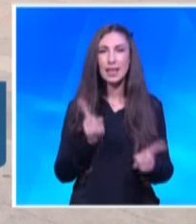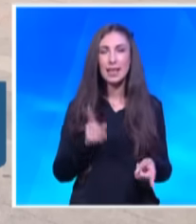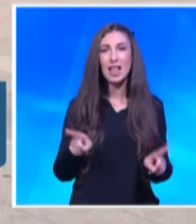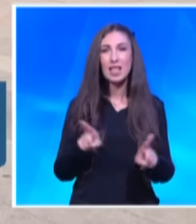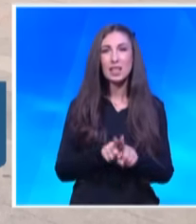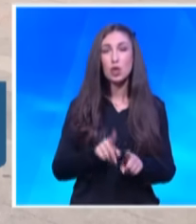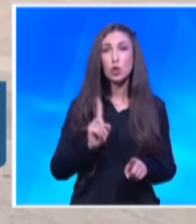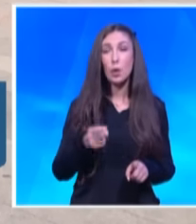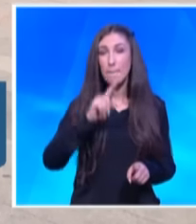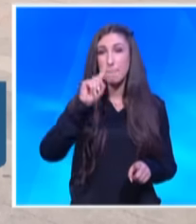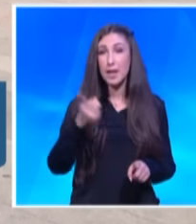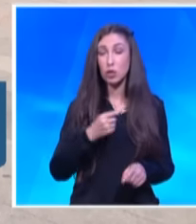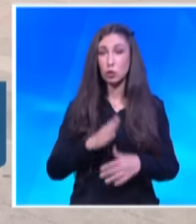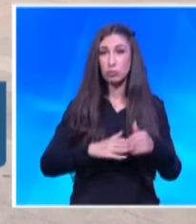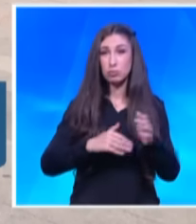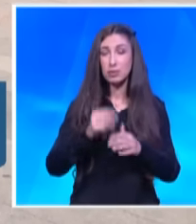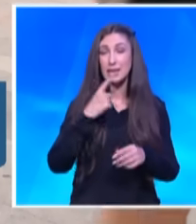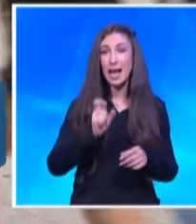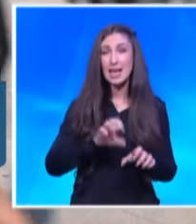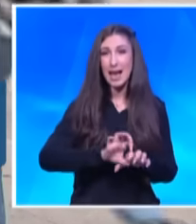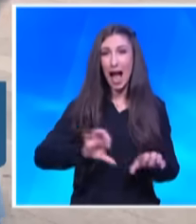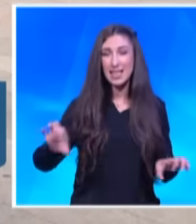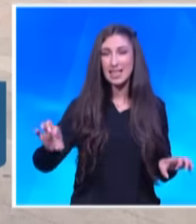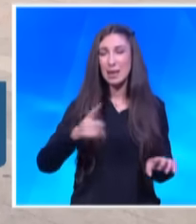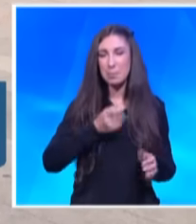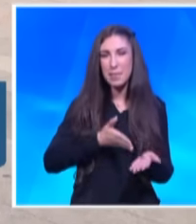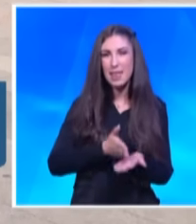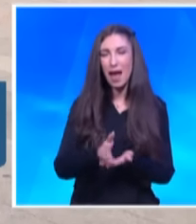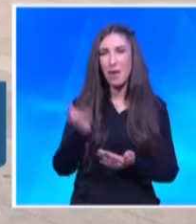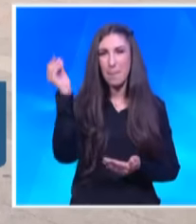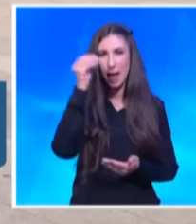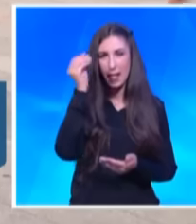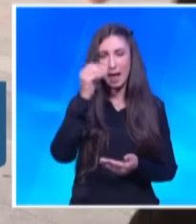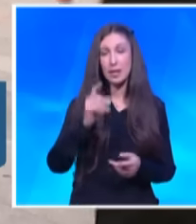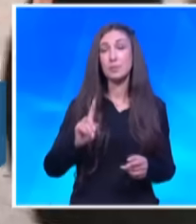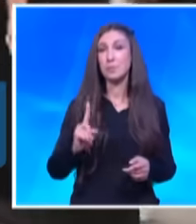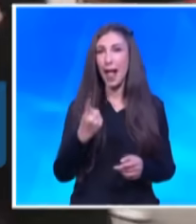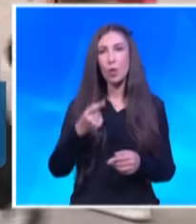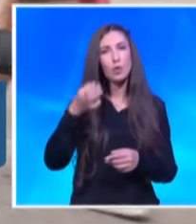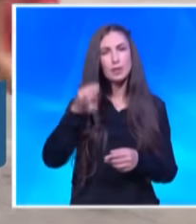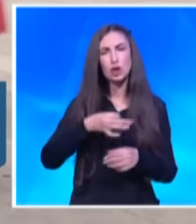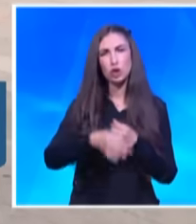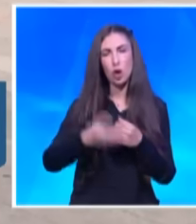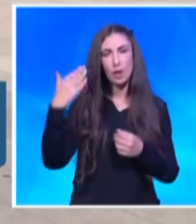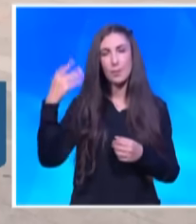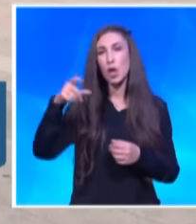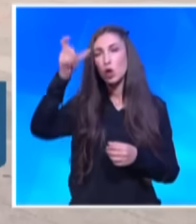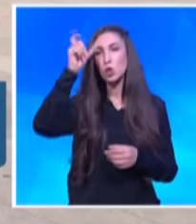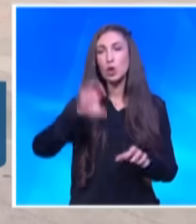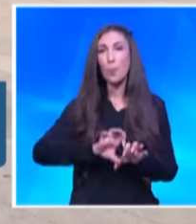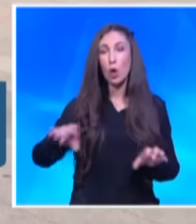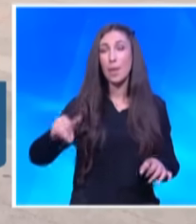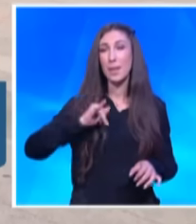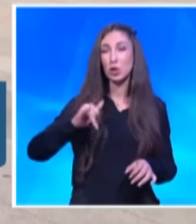самото ускорено изграждане на газопровода през територията на страната ни. Но нека и малко хронология. Турски поток представлява